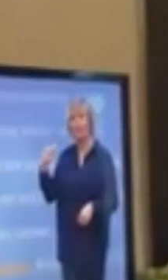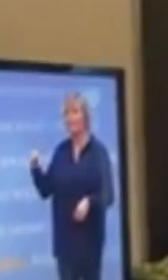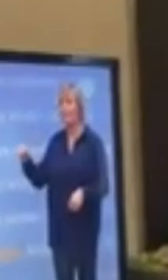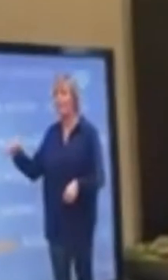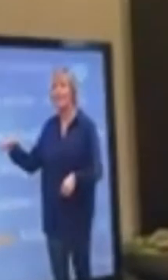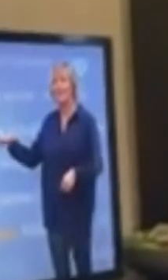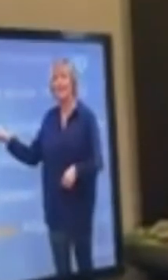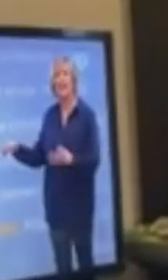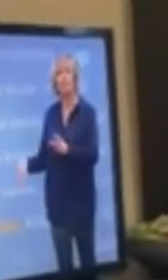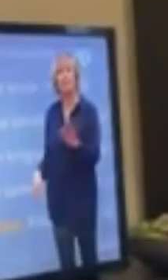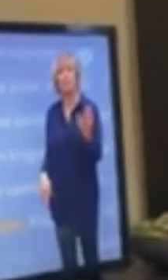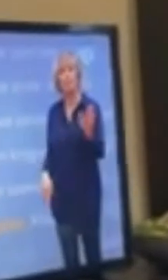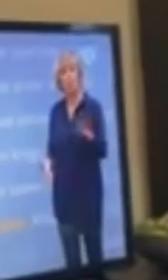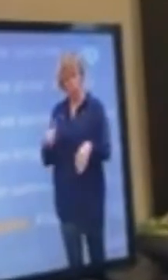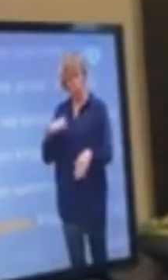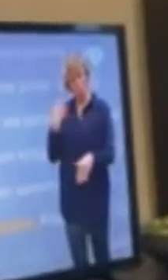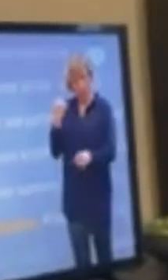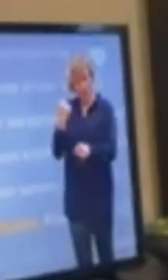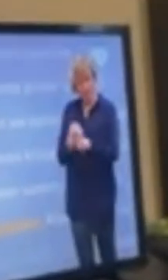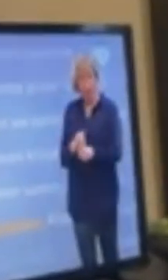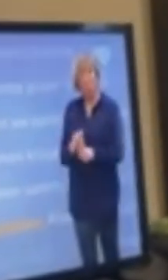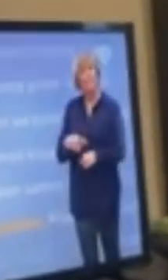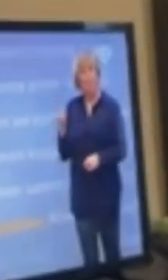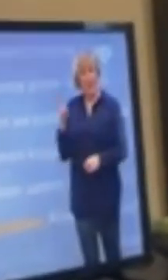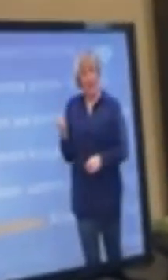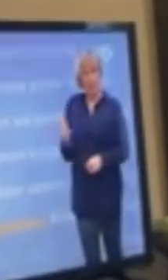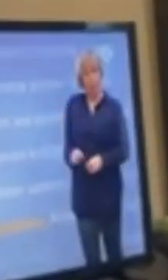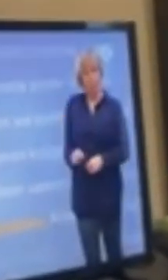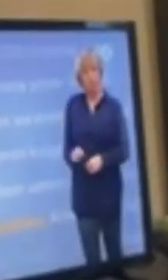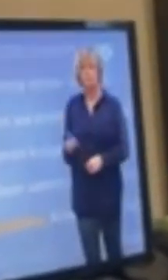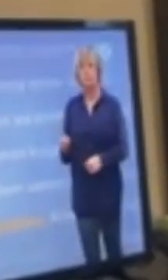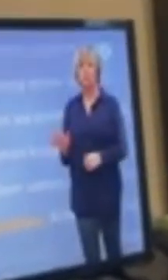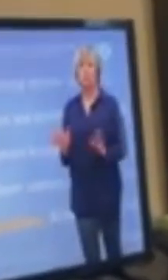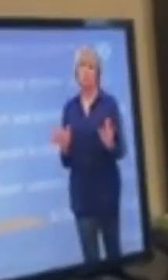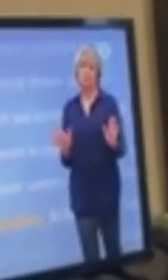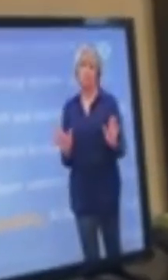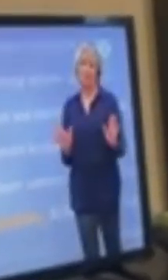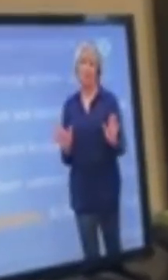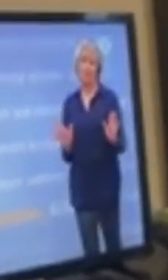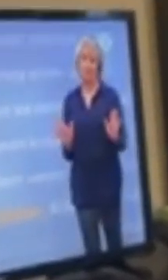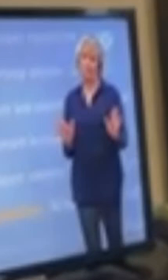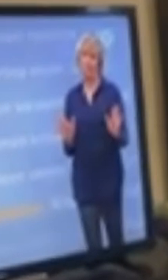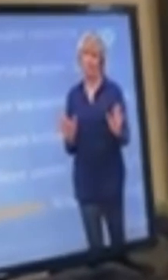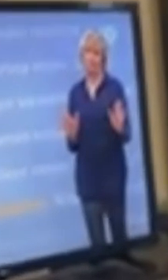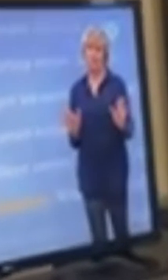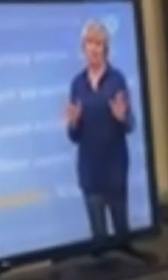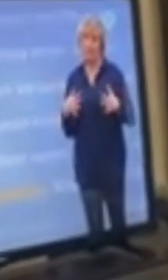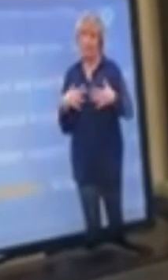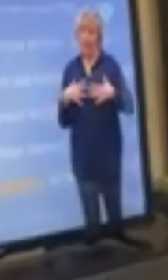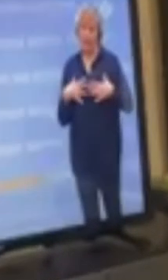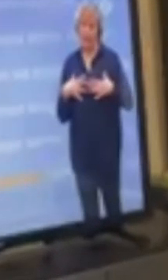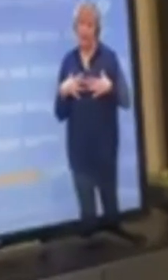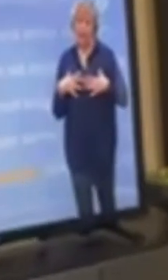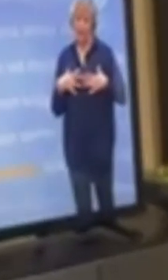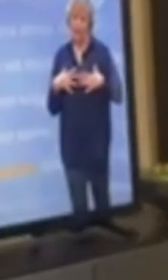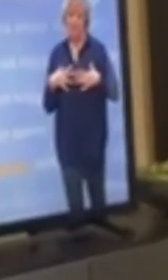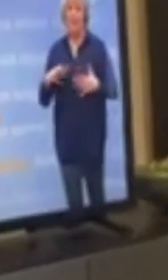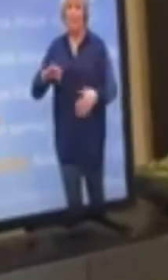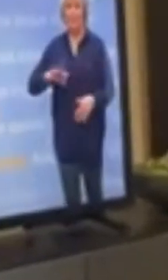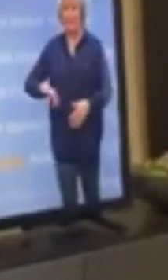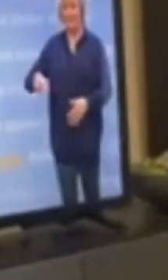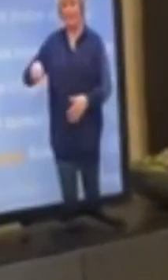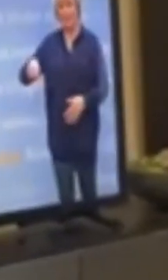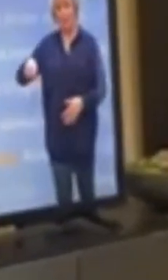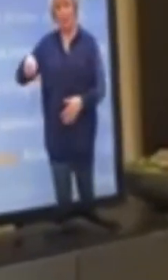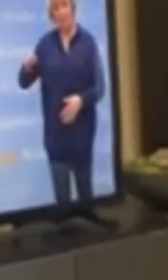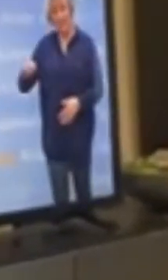U voelt zich zeker over die meerderheid? Ik weet nooit zeker of ik een meerderheid heb. Maar ik heb niet de luxe. Als minister-president en Hugo